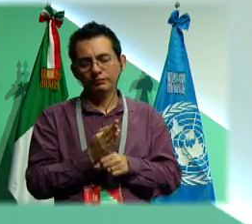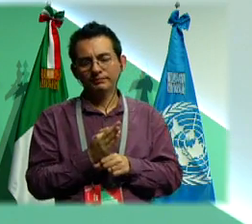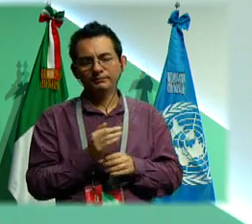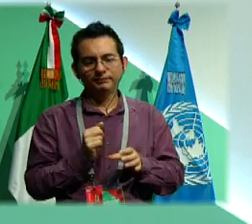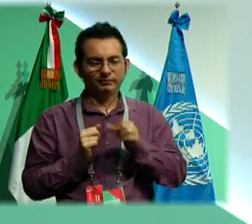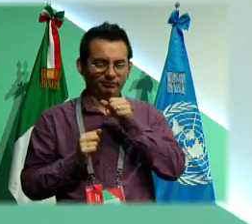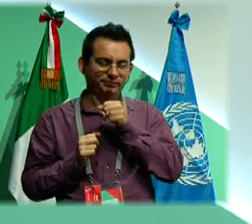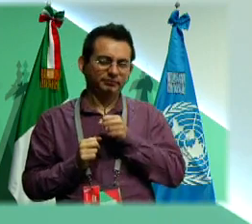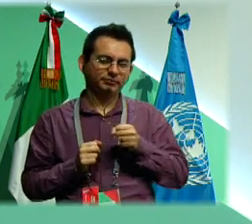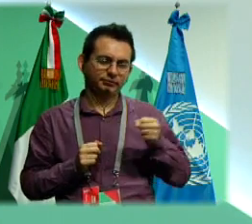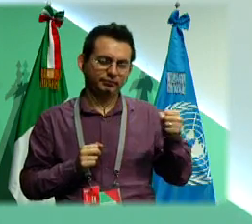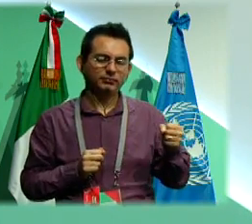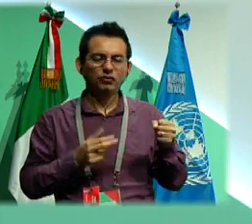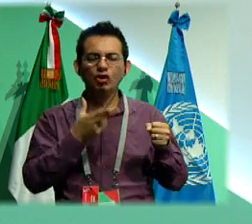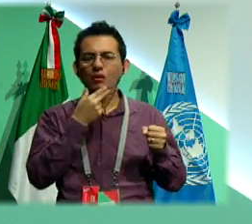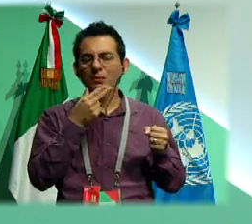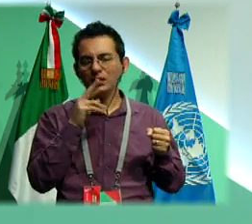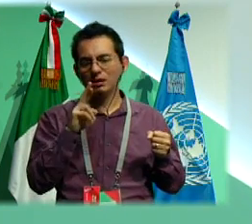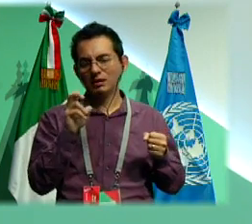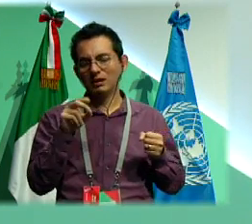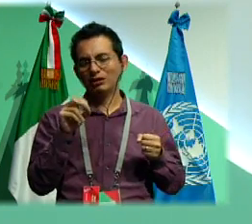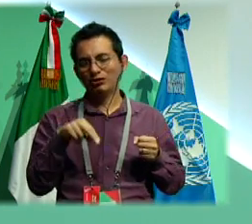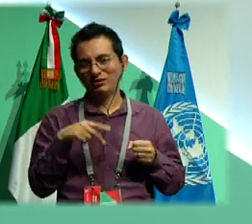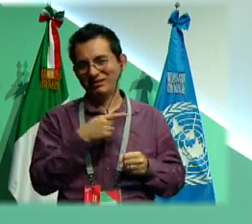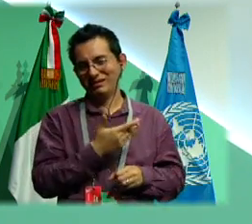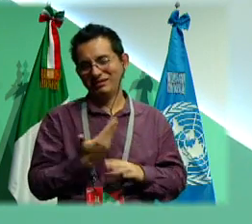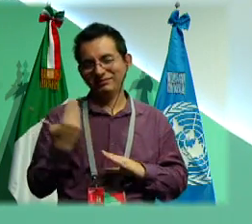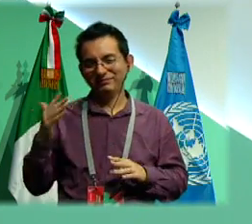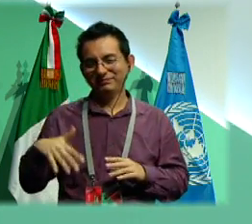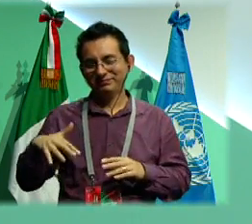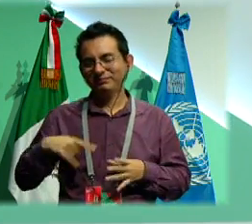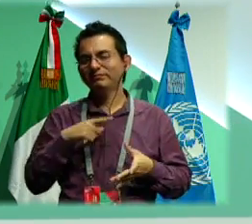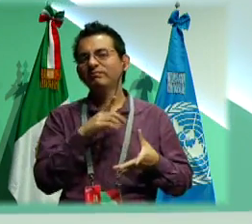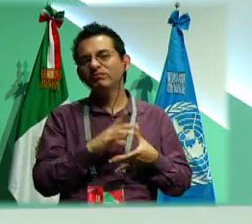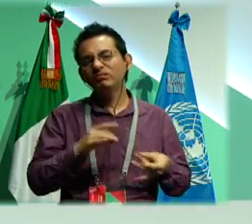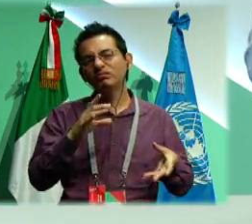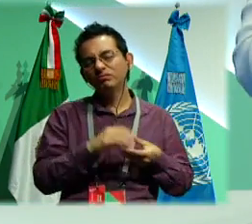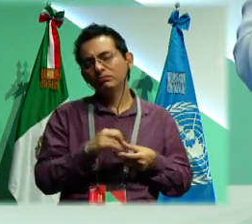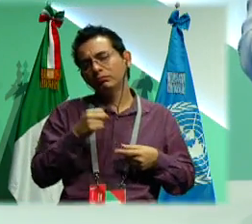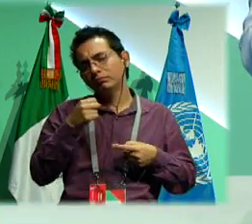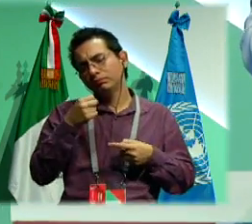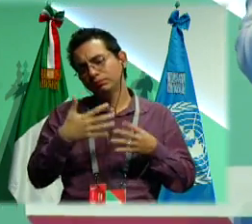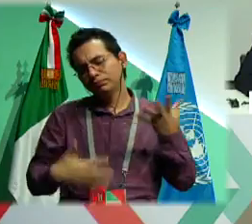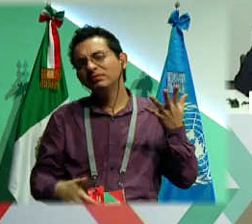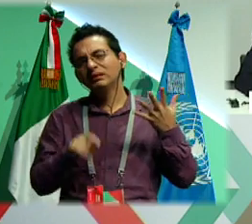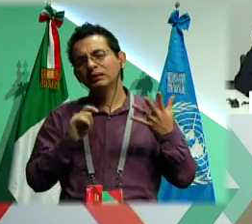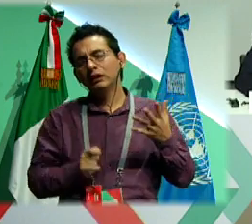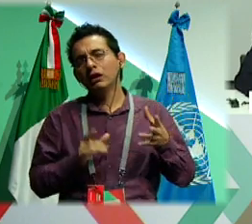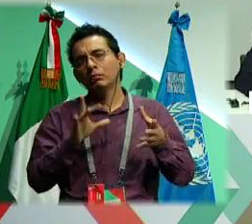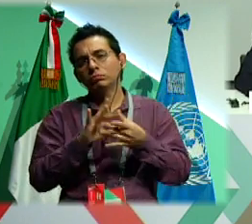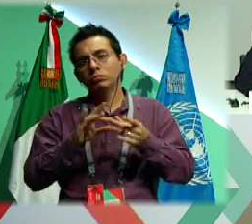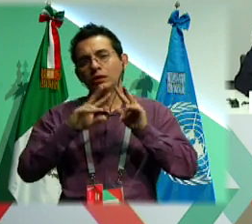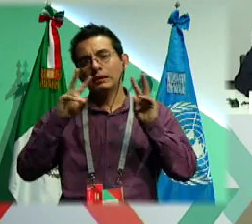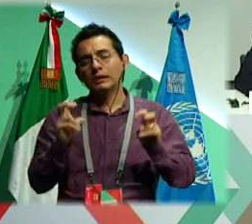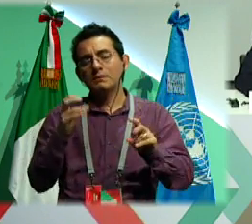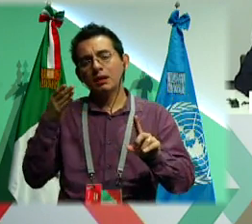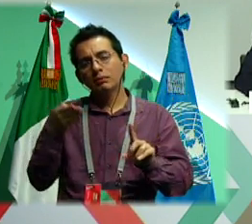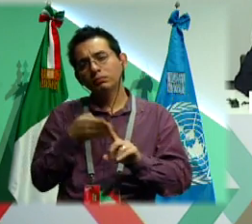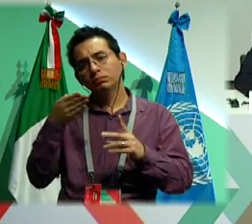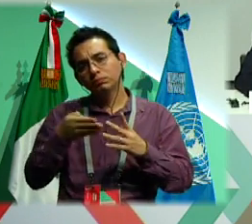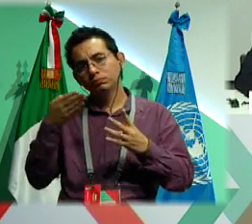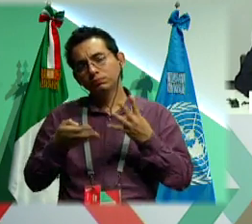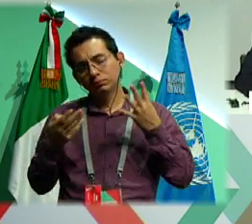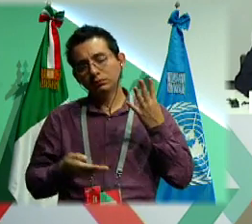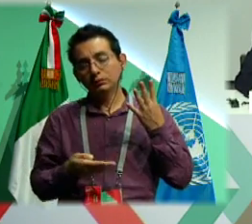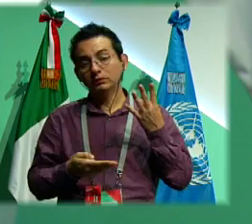entendu un panorama de M. Rendon sur plusieurs points. Je crois que, si je ne me trompe pas,